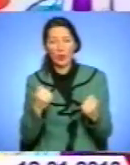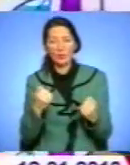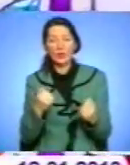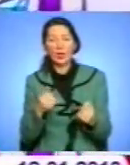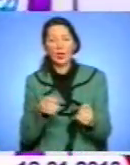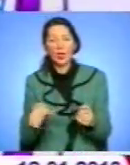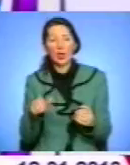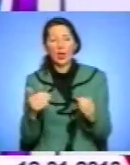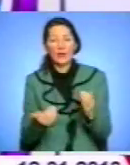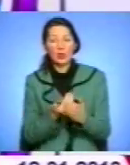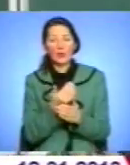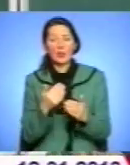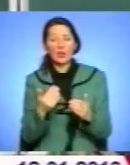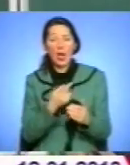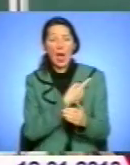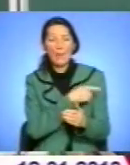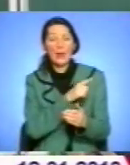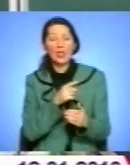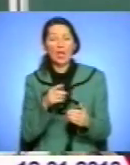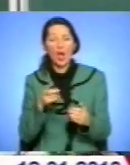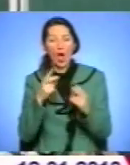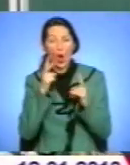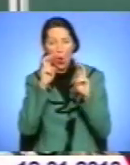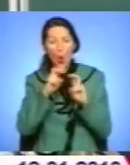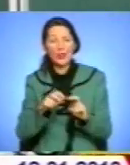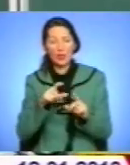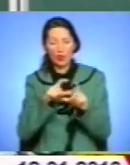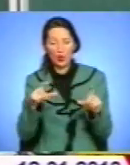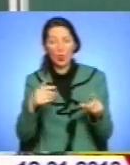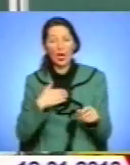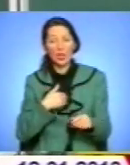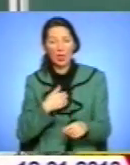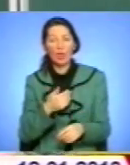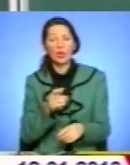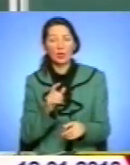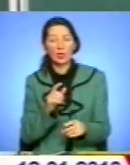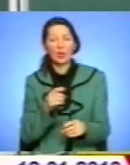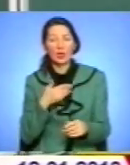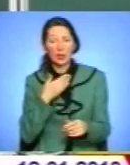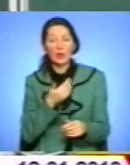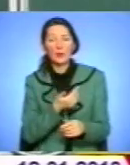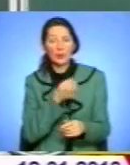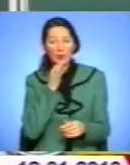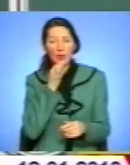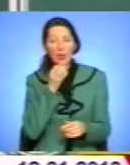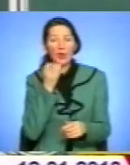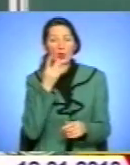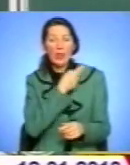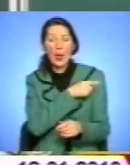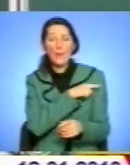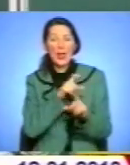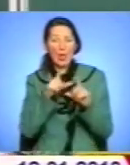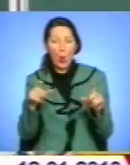відновлення медоглядів у школах. Я прихильник цього, тому що коли медогляд відбувається на базі медичного закладу,